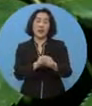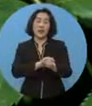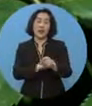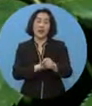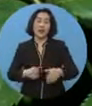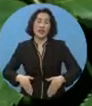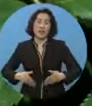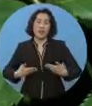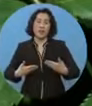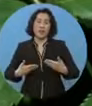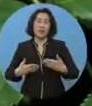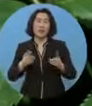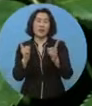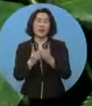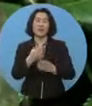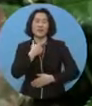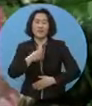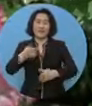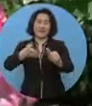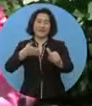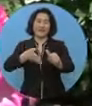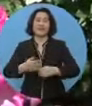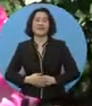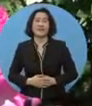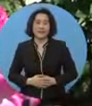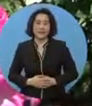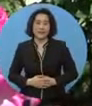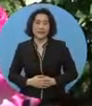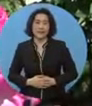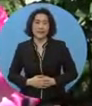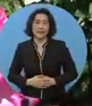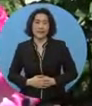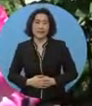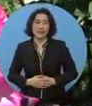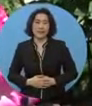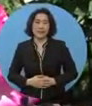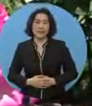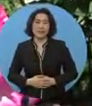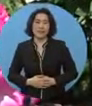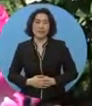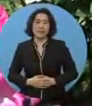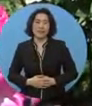남도의 봄을 만나 보시기 바랍니다 생명의 땅 으뜸 전남 토 정수 밝혀집니다